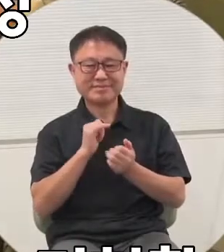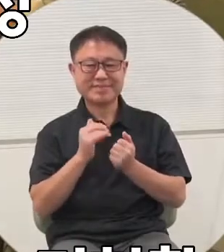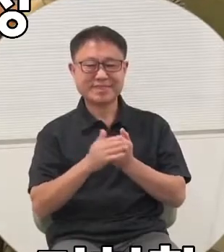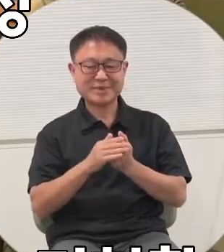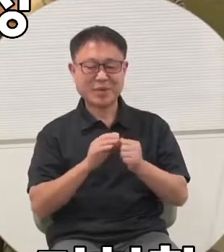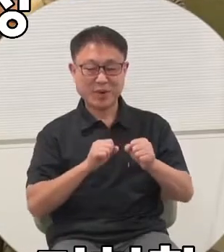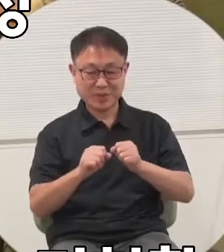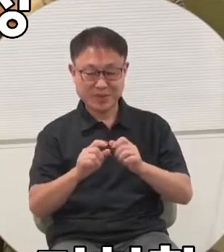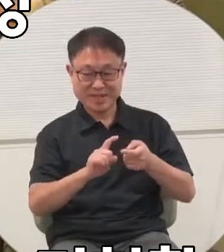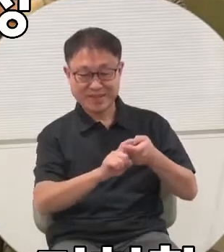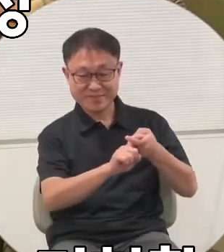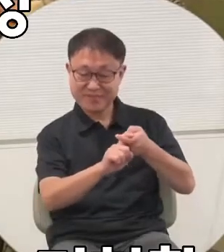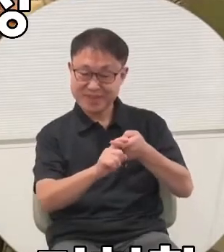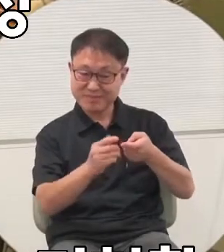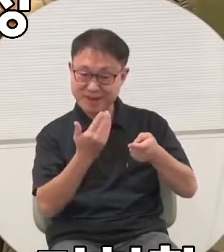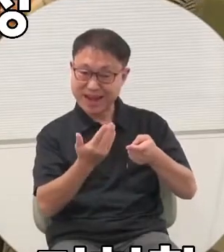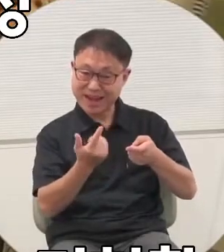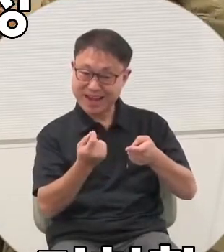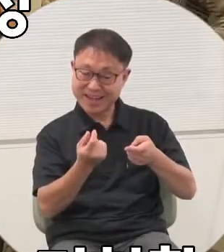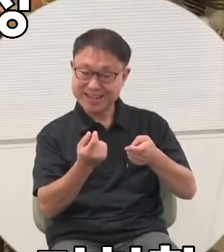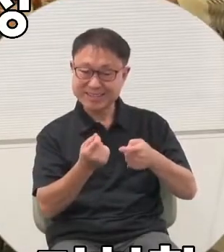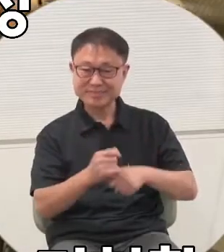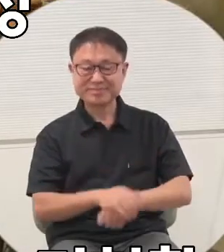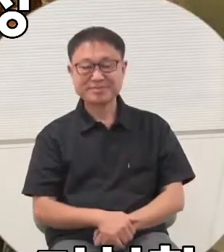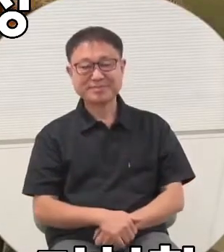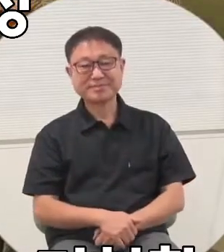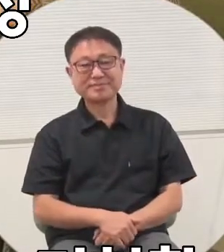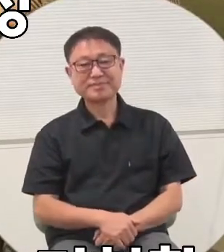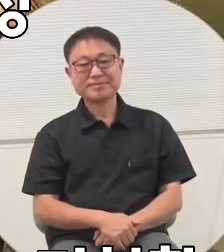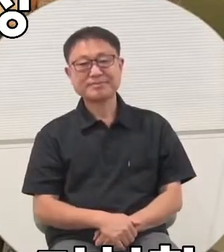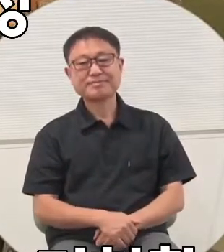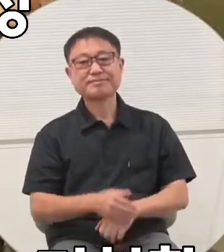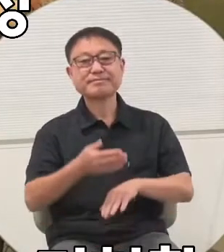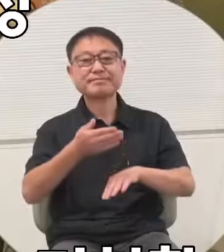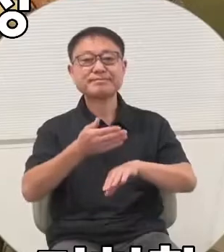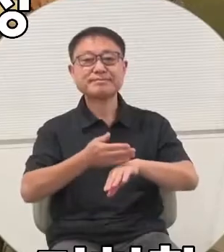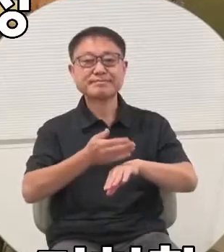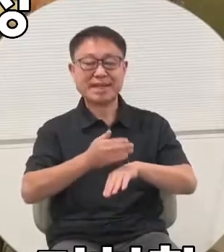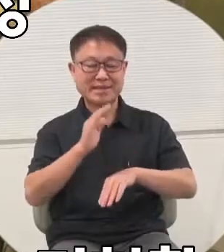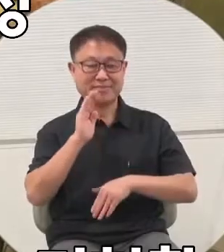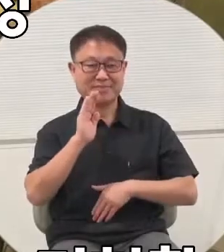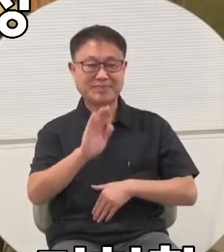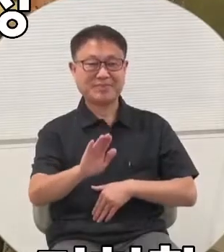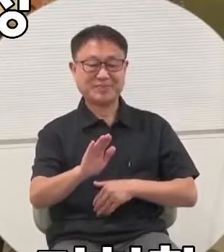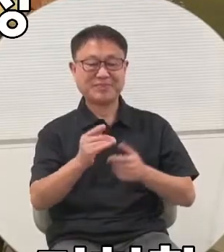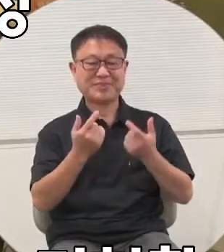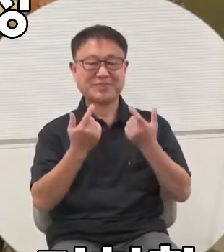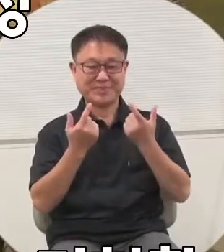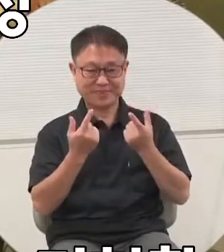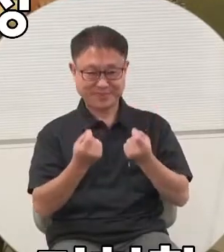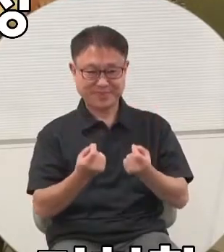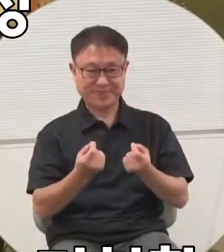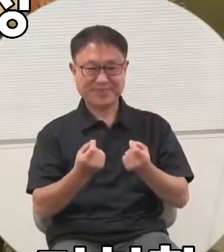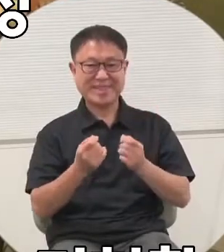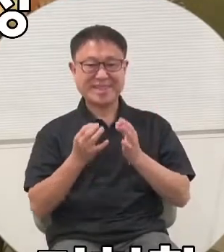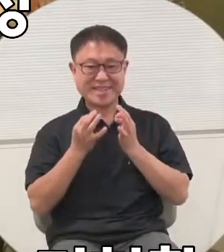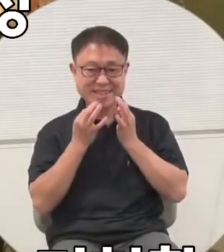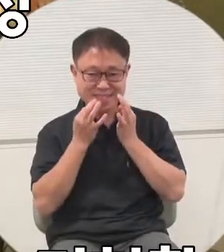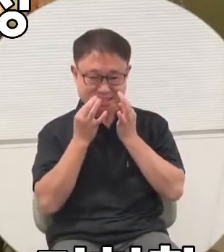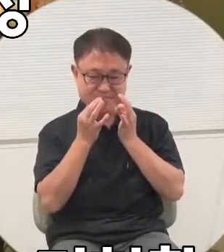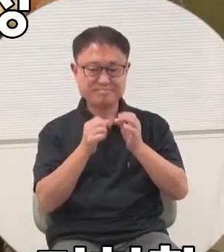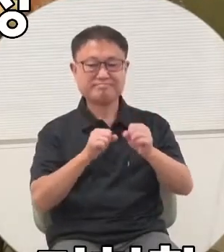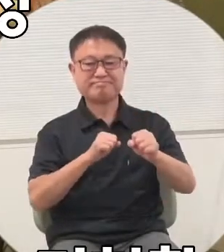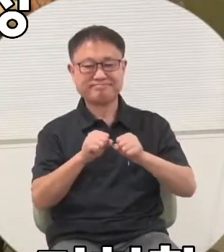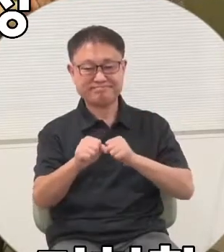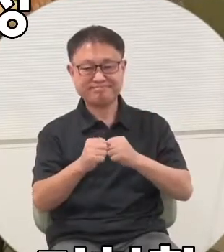또 활동과 연대이지 않을까? 라는 생각도 해봐요. 예. 네, 감사드립니다. 앞으로 또 이렇게 앞으로 열심히 또